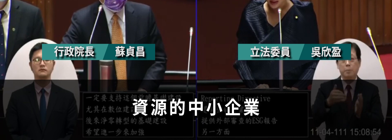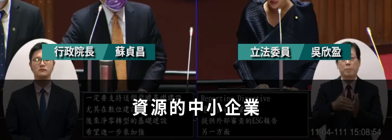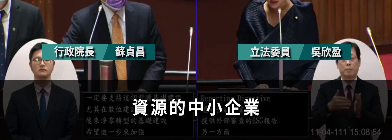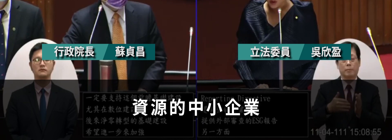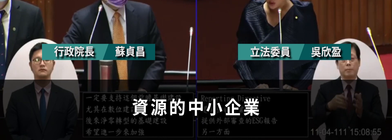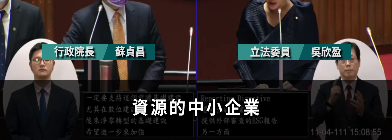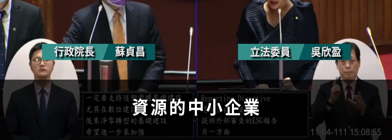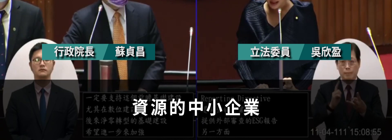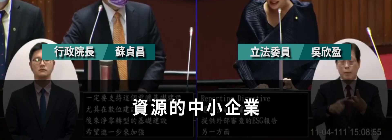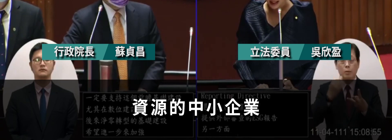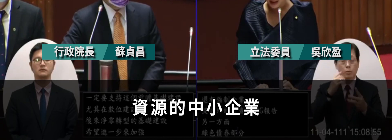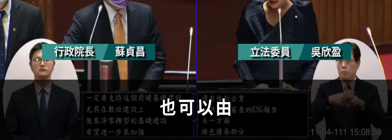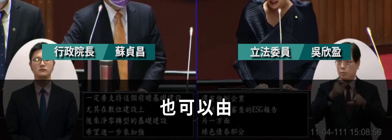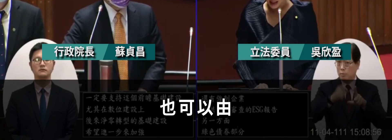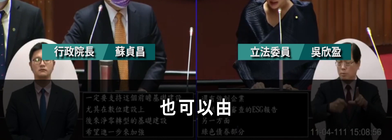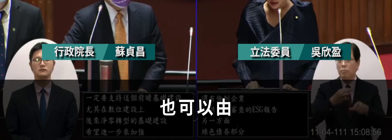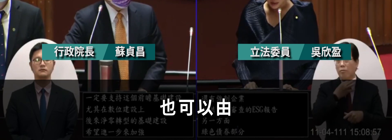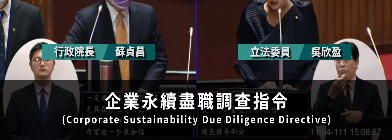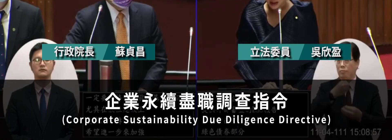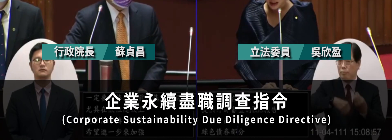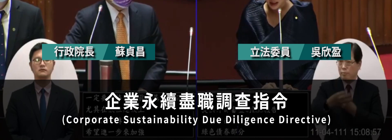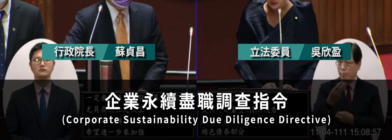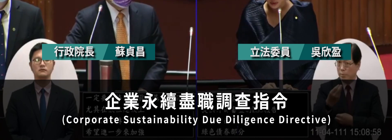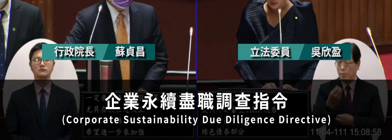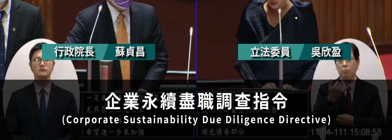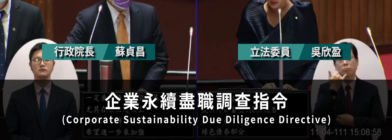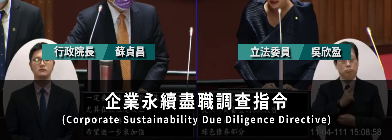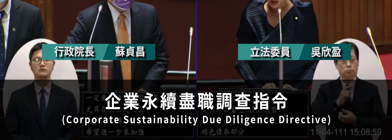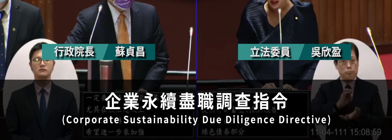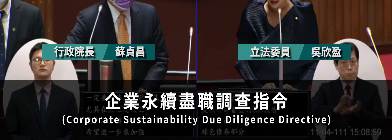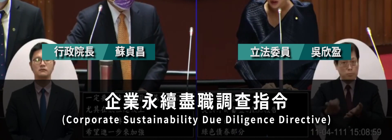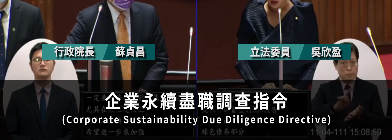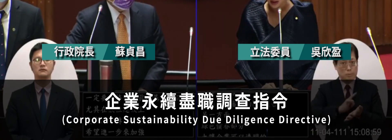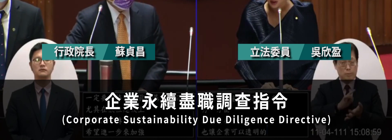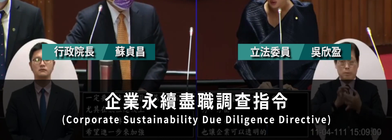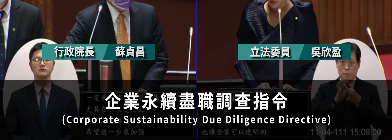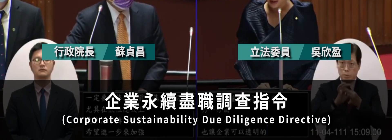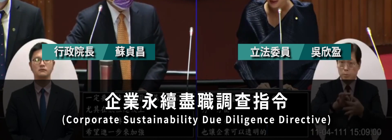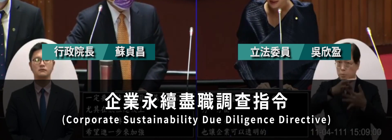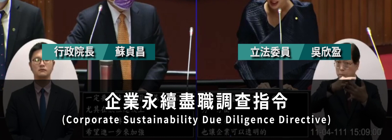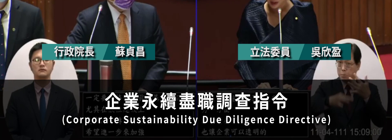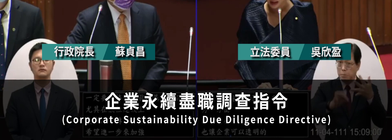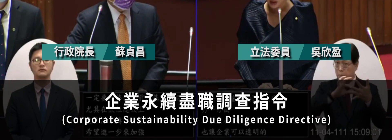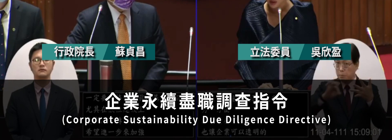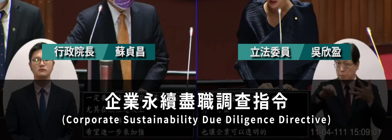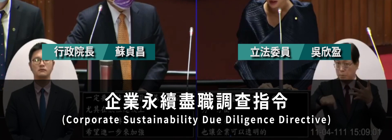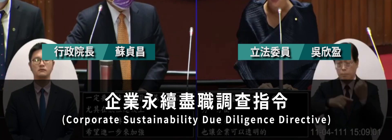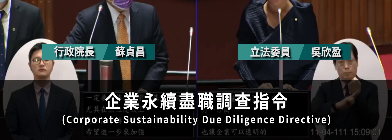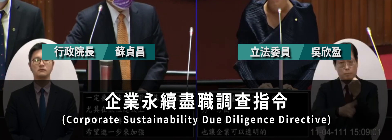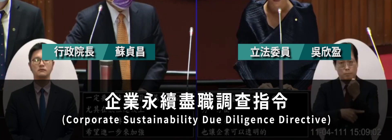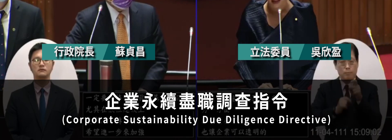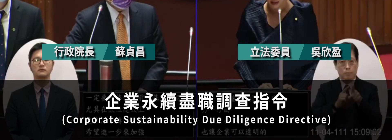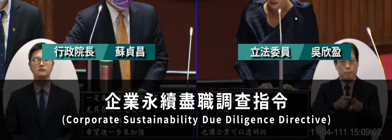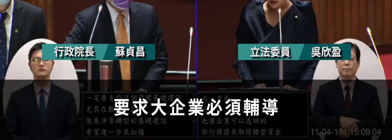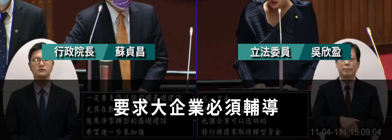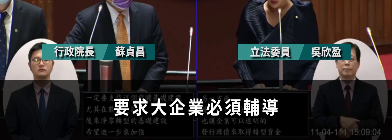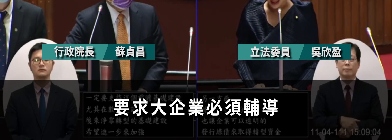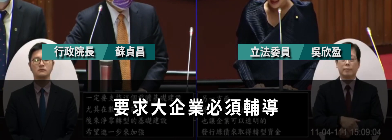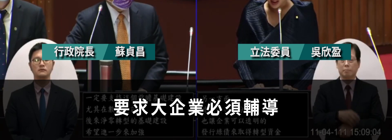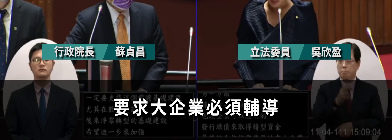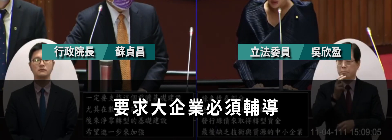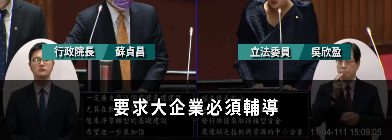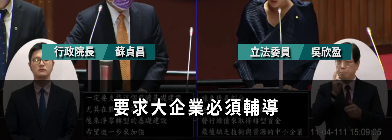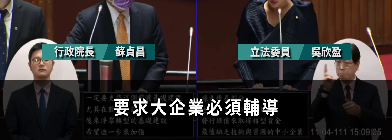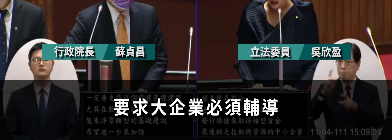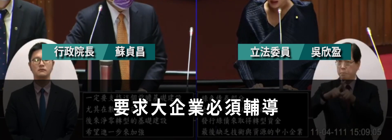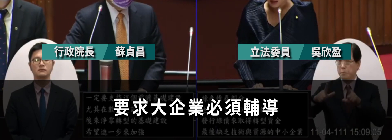以及资源的中小企业也可以由企业永续尽查指令的 Corporate Sustainability Due Diligence Directive 要求大